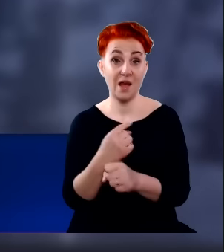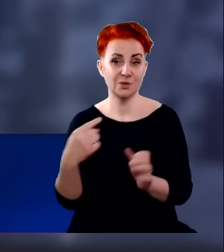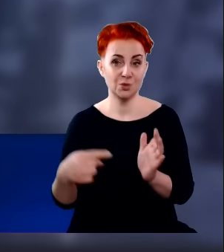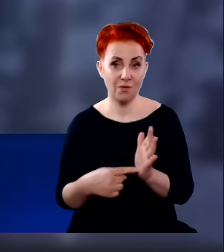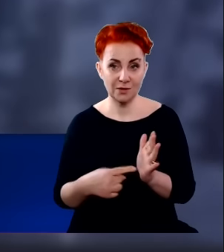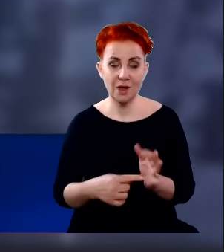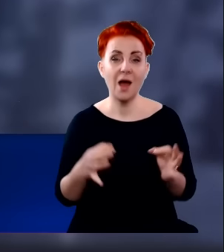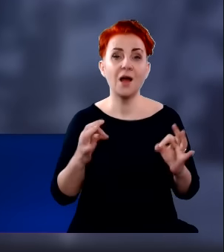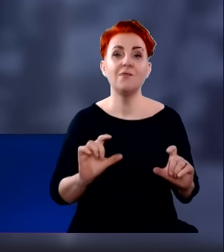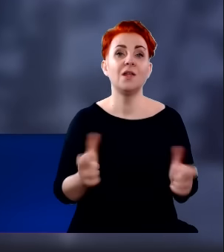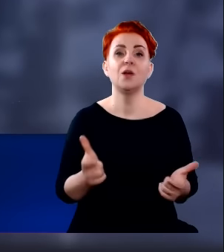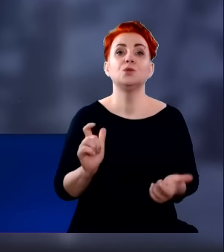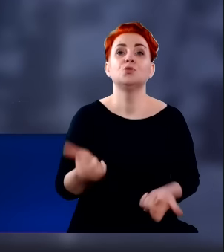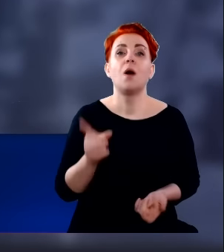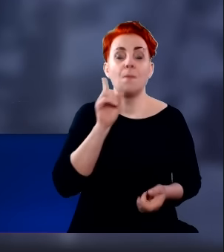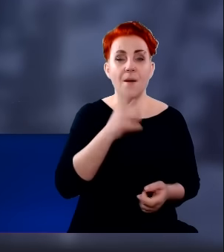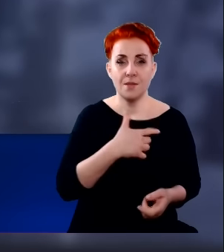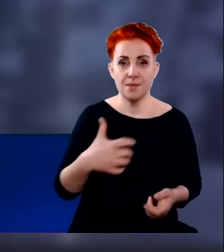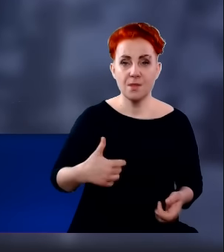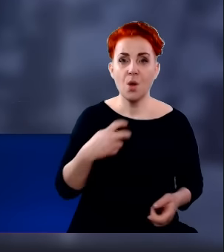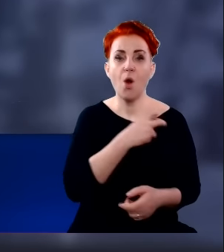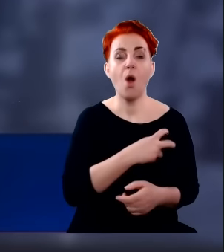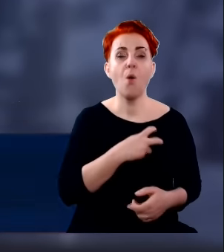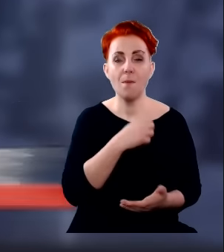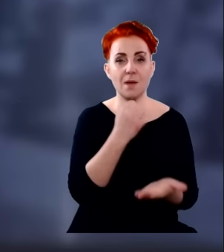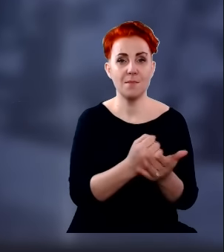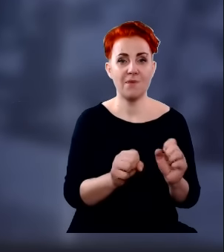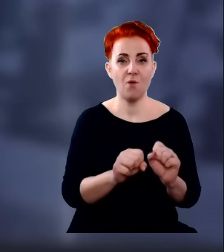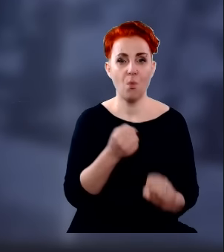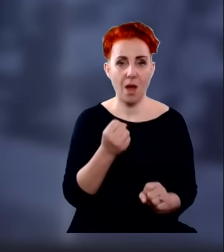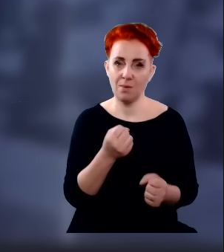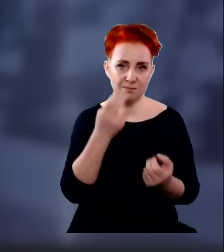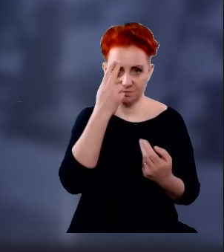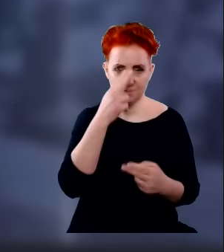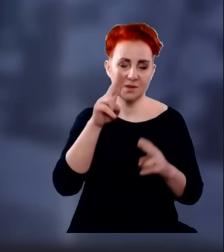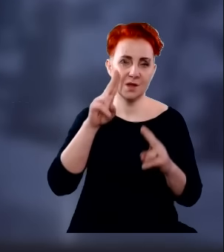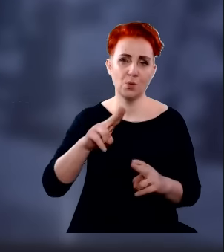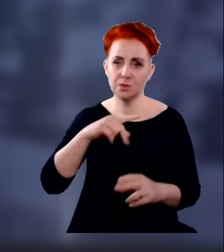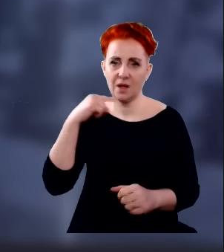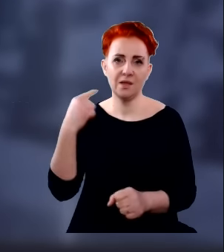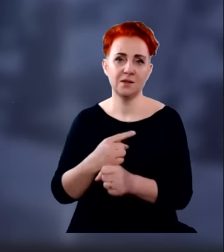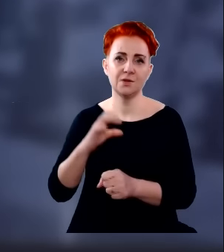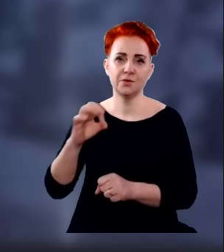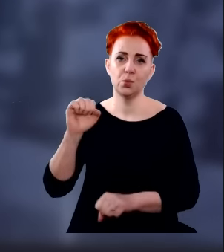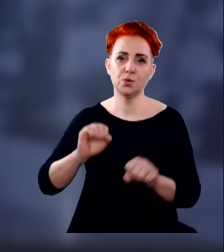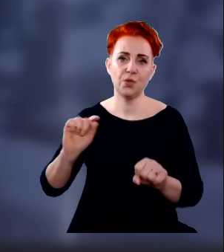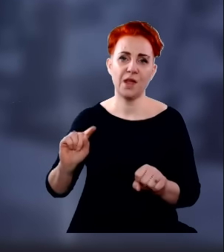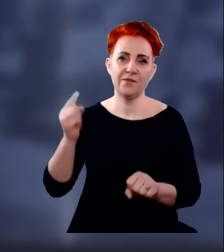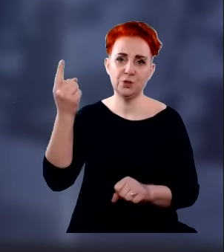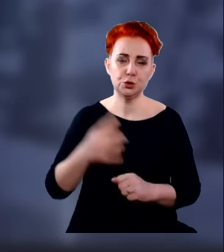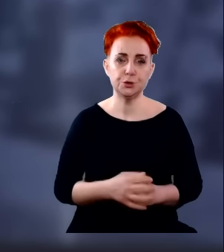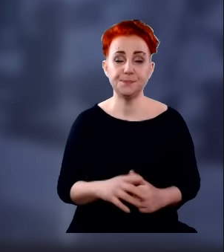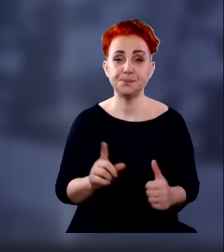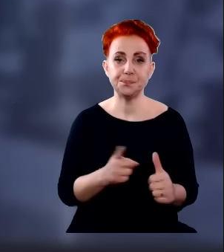dzisiaj wydarzyło? Pan marszałek Hołownia złamał prawo, nie uznając orzeczenia Sądu Najwyższego, to jest po